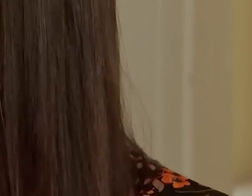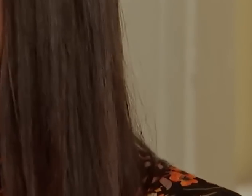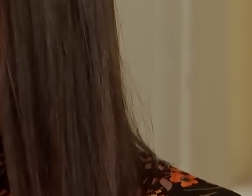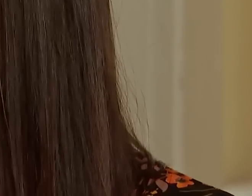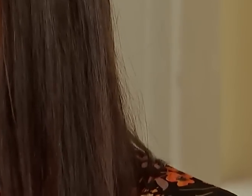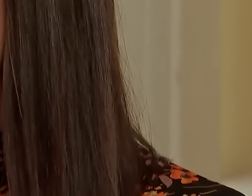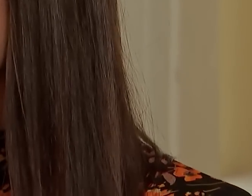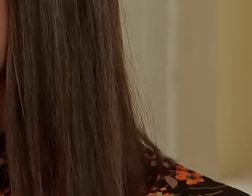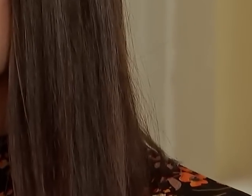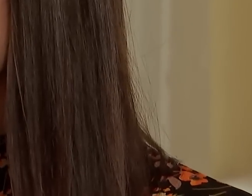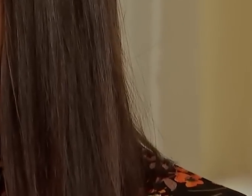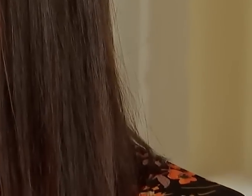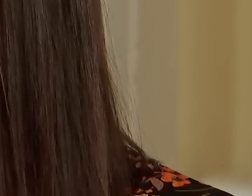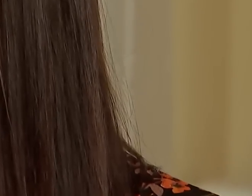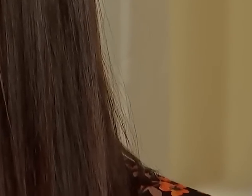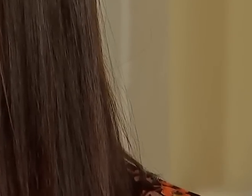kaldırdı.